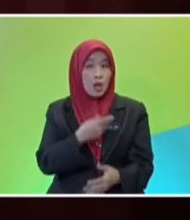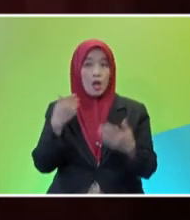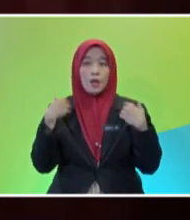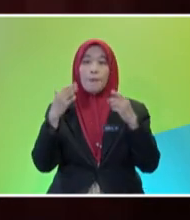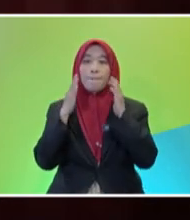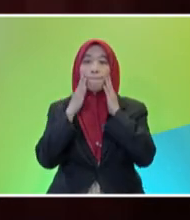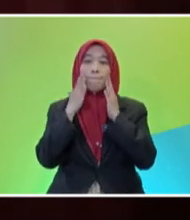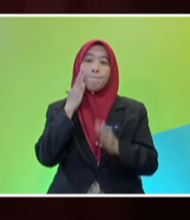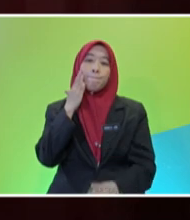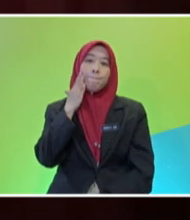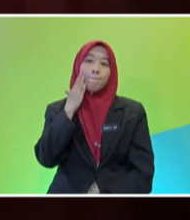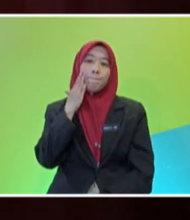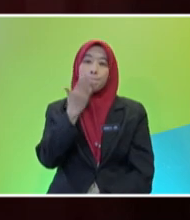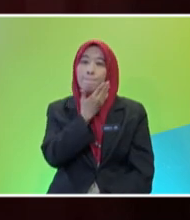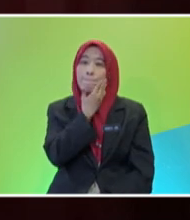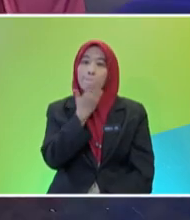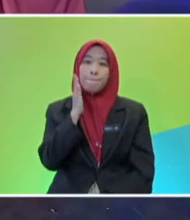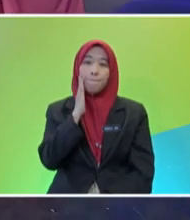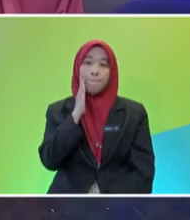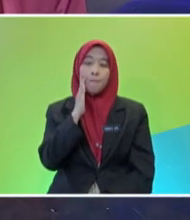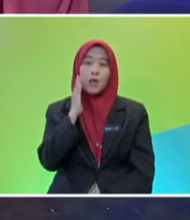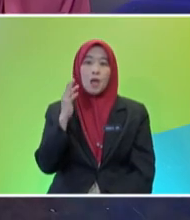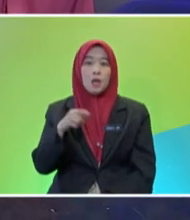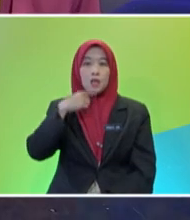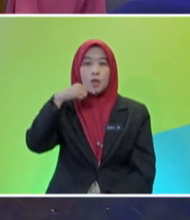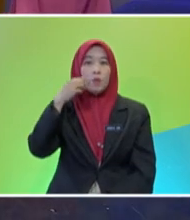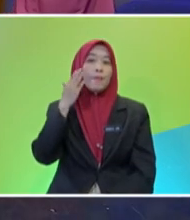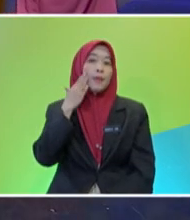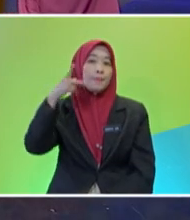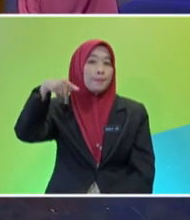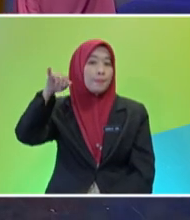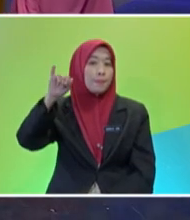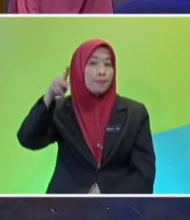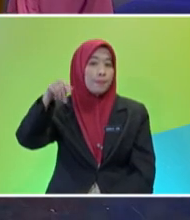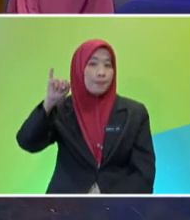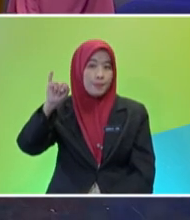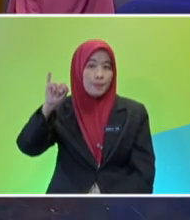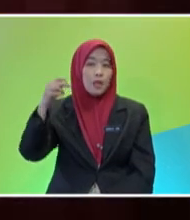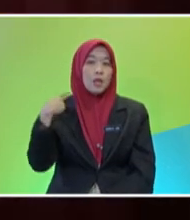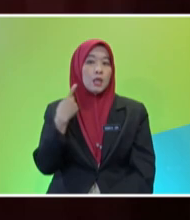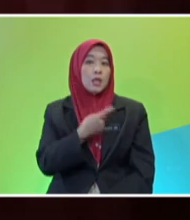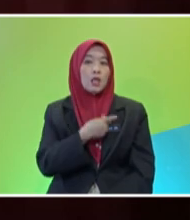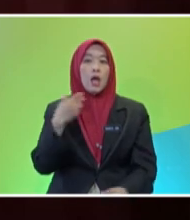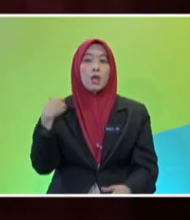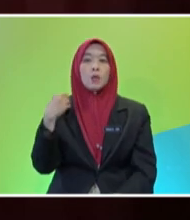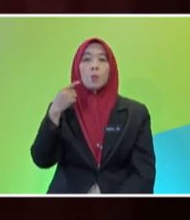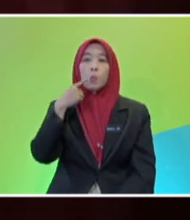pipi. Sebut. Pipi. Pandai. Kita ada mulut.